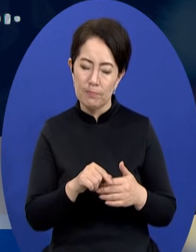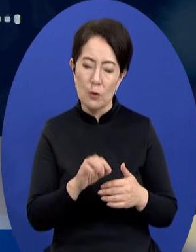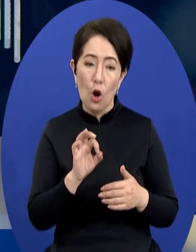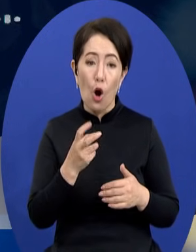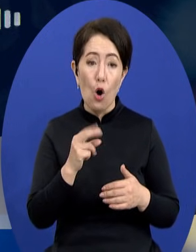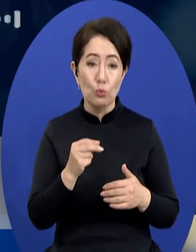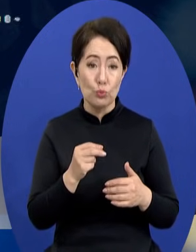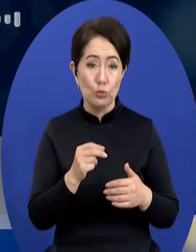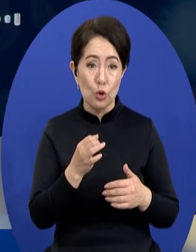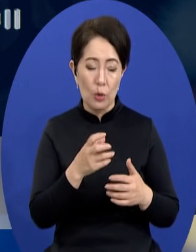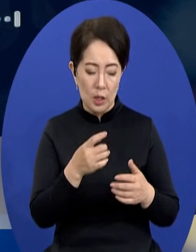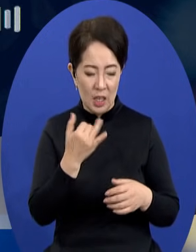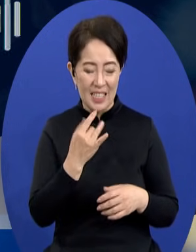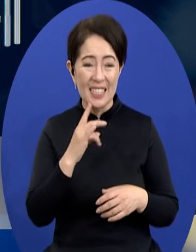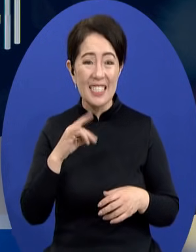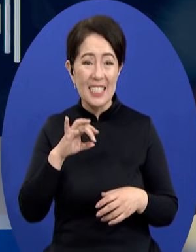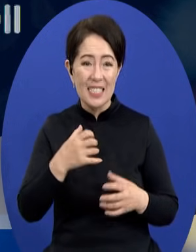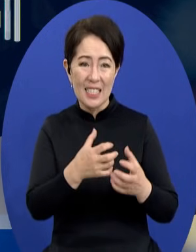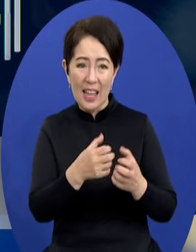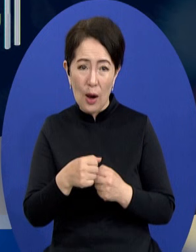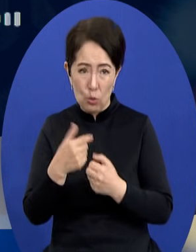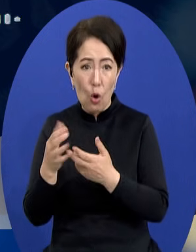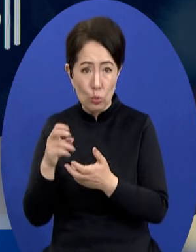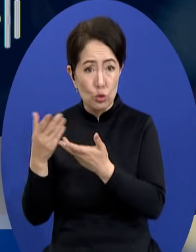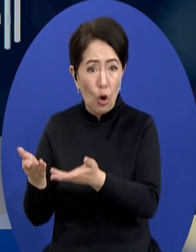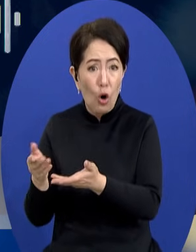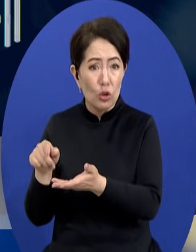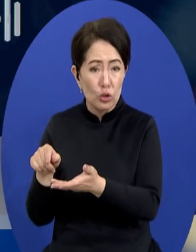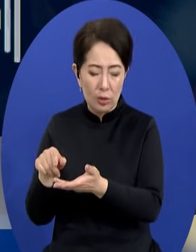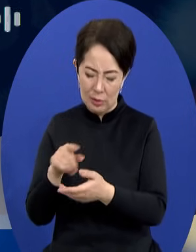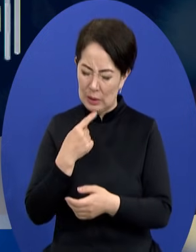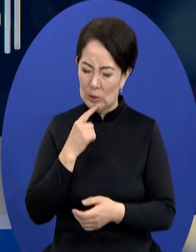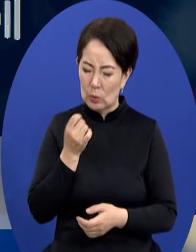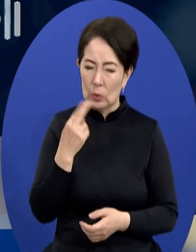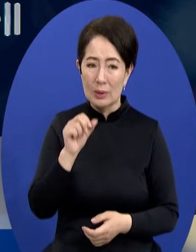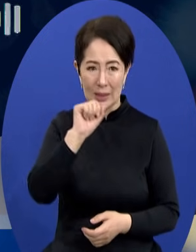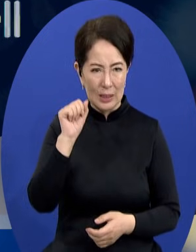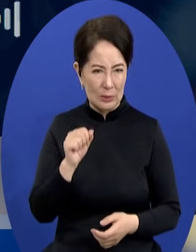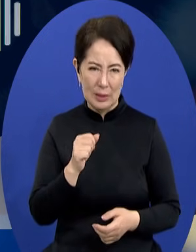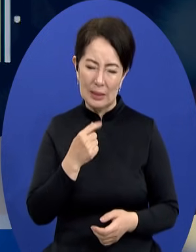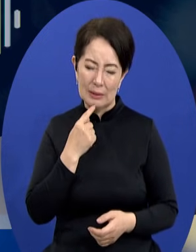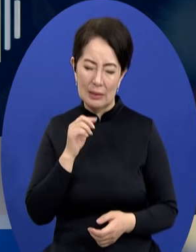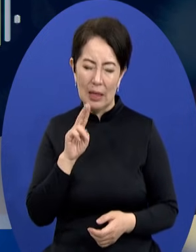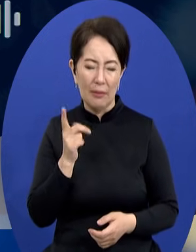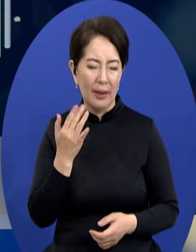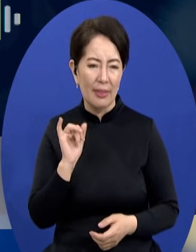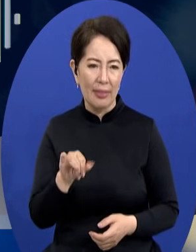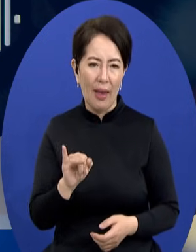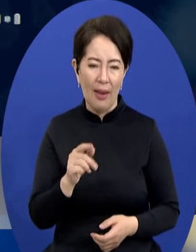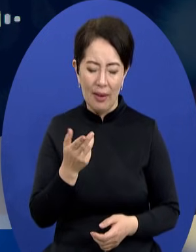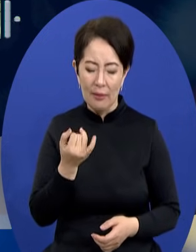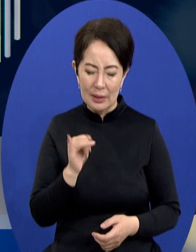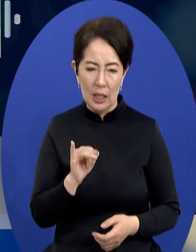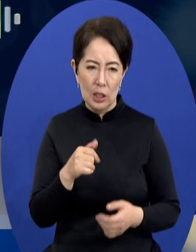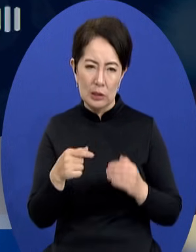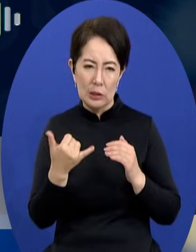өмчийн нийслэлийн өмчийг шилжүүлнэ гэдэг бол бас нэлээд тийм хүнд асуудал, нэлээд яривчтай асуудал. Тодорхой